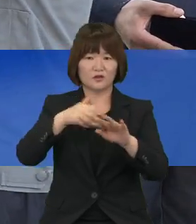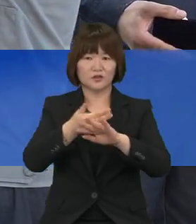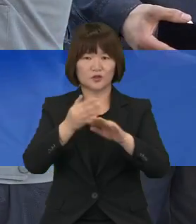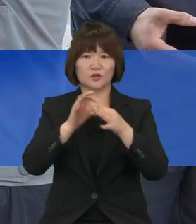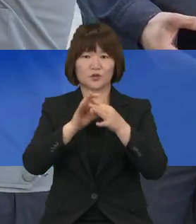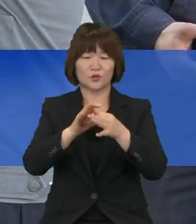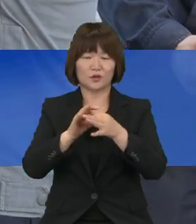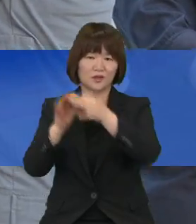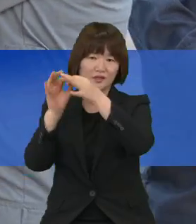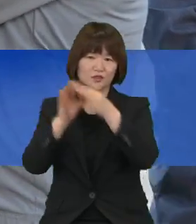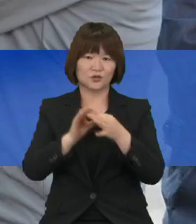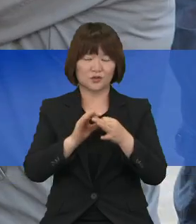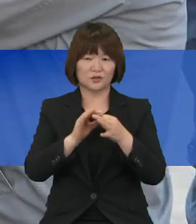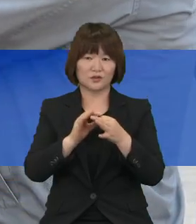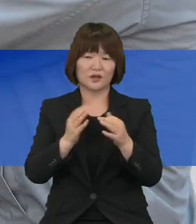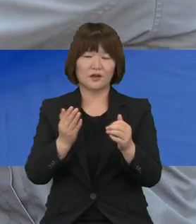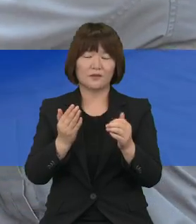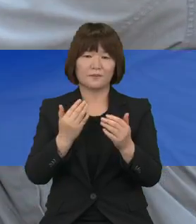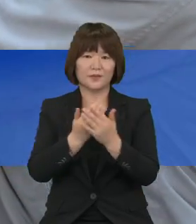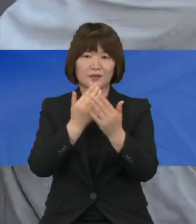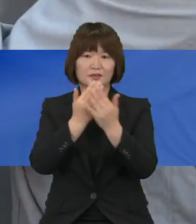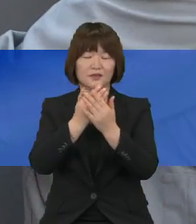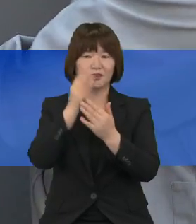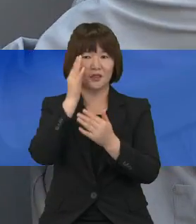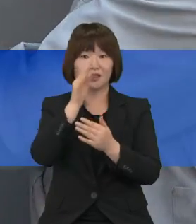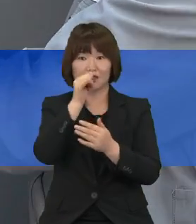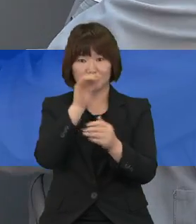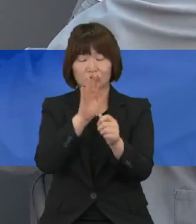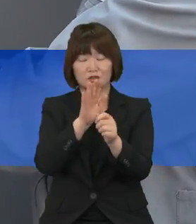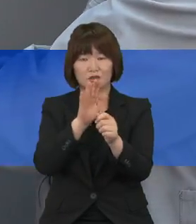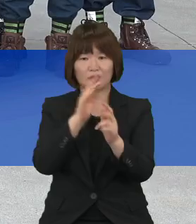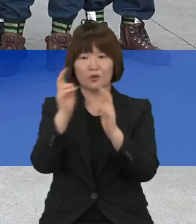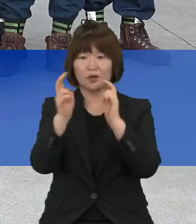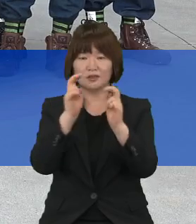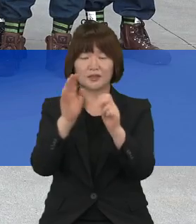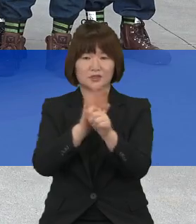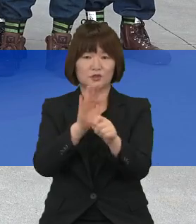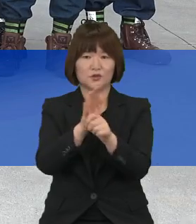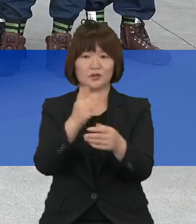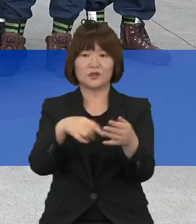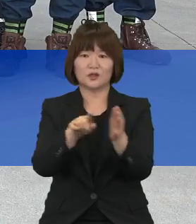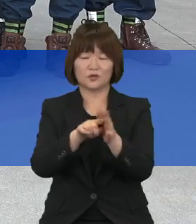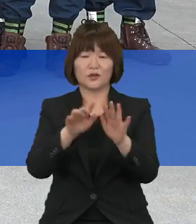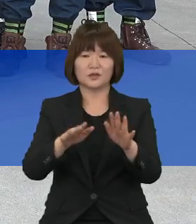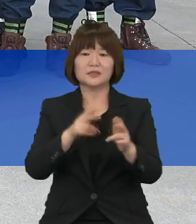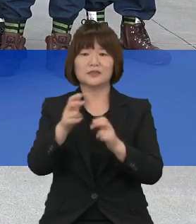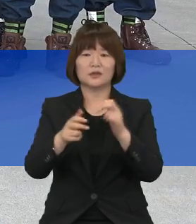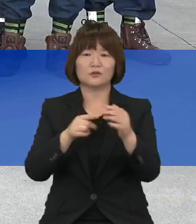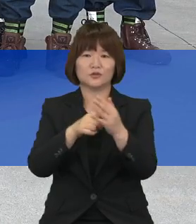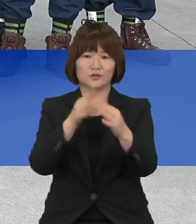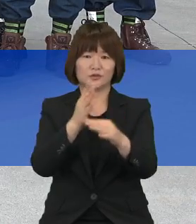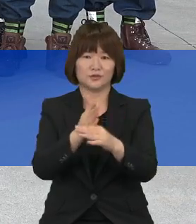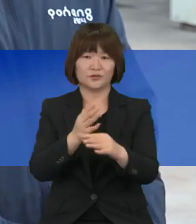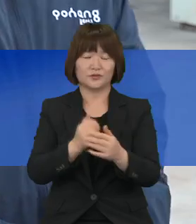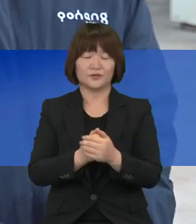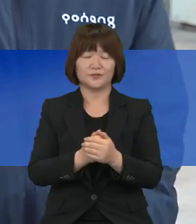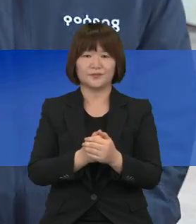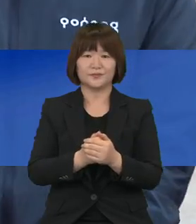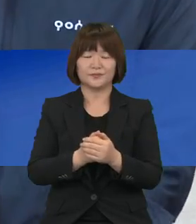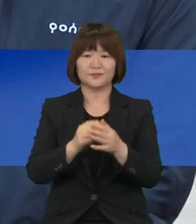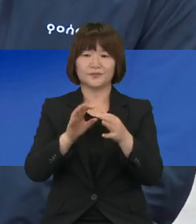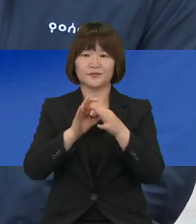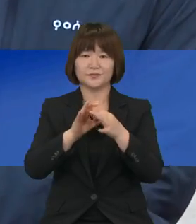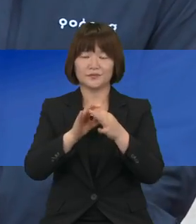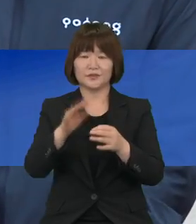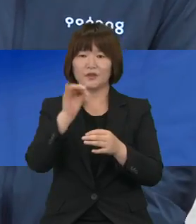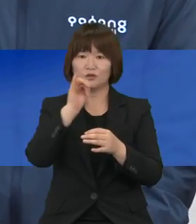통한 지속적인 성장이 기대되는 중소기업 발굴 및 지원을 위해 유망 강소기업 육성 사업을 추진 중에 있습니다.